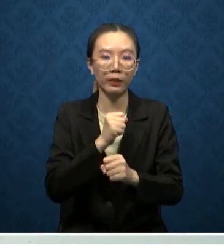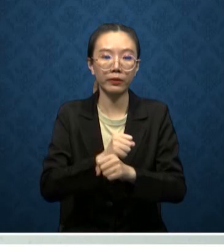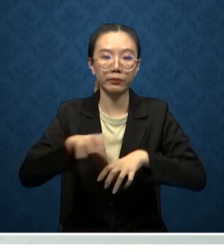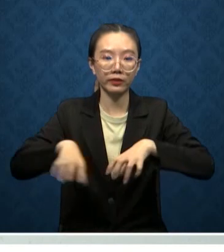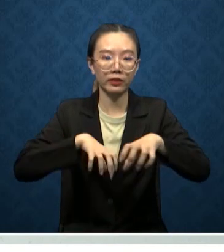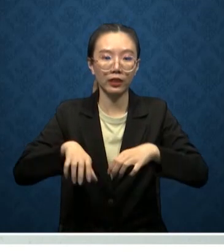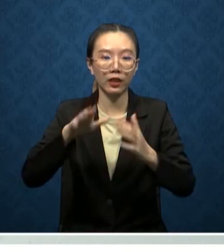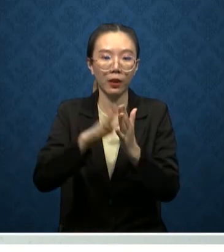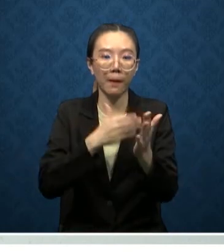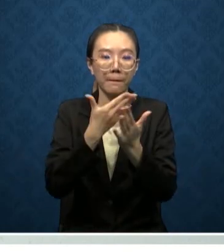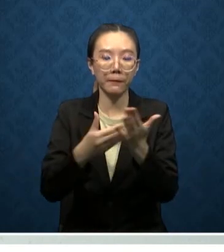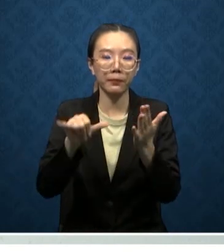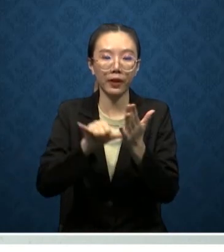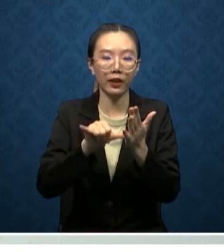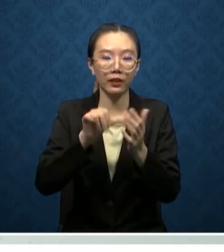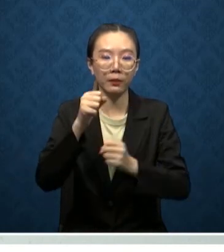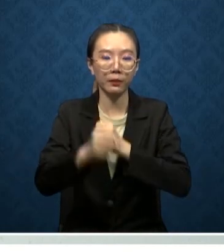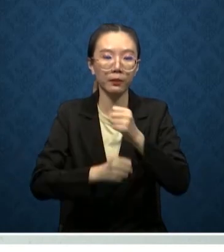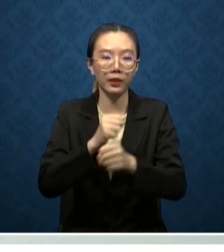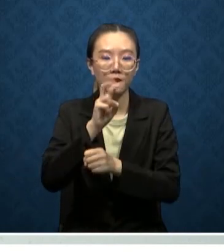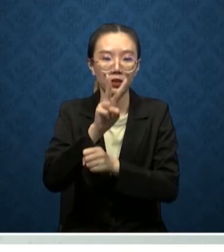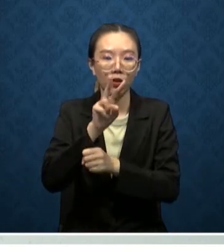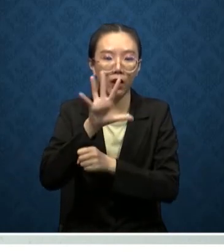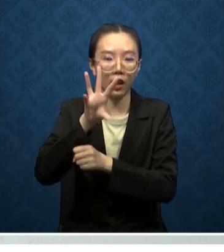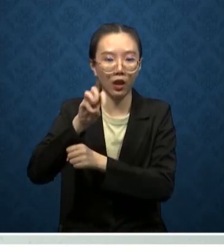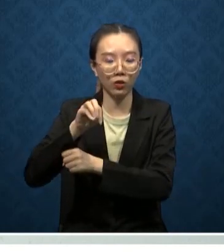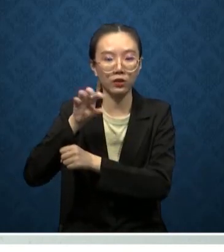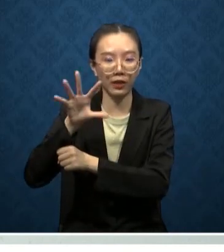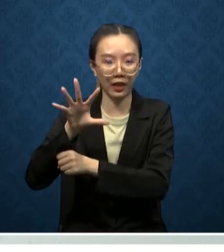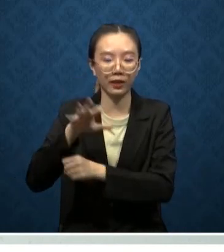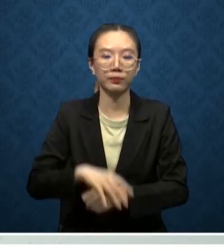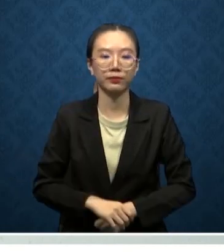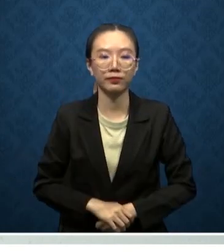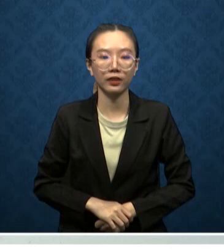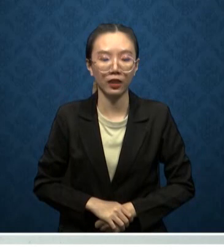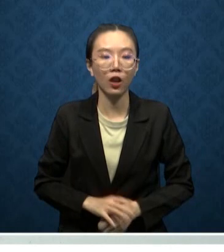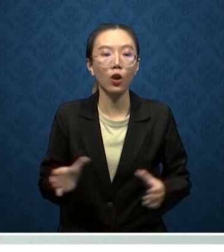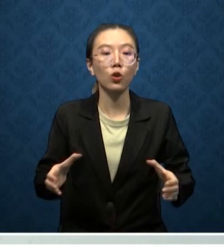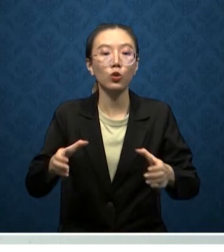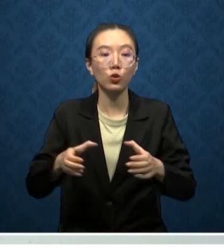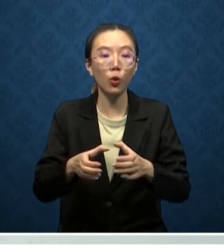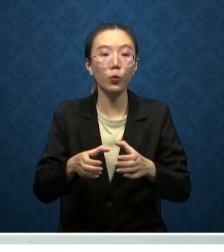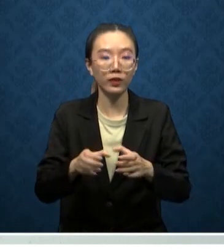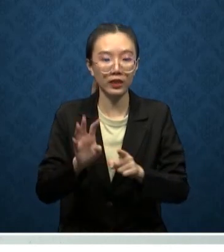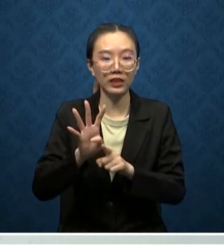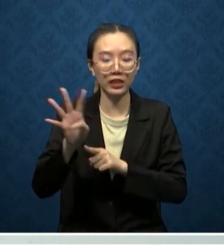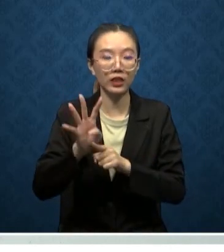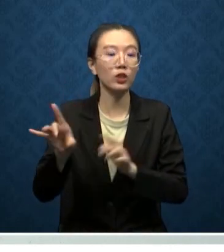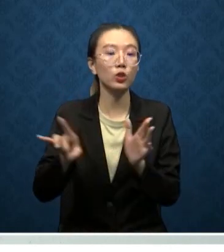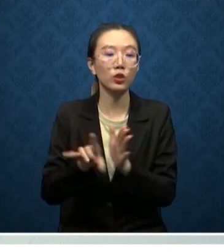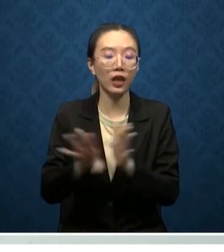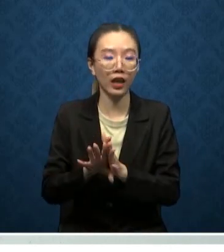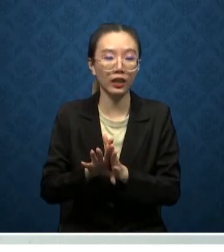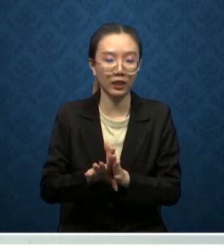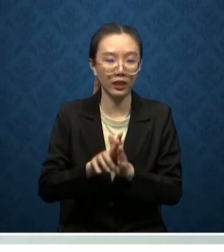ยุทธศาสตร์ชาติประจำปี 22565ชุดที่ 4ชุดสุดท้ายดังนี้